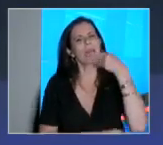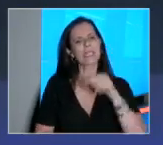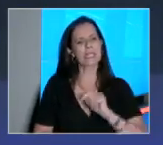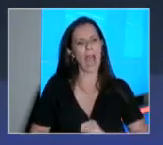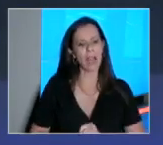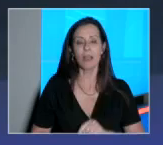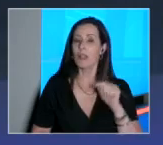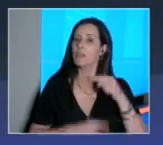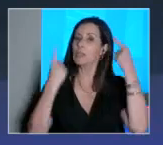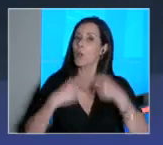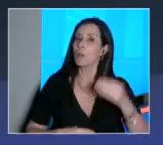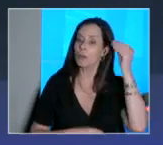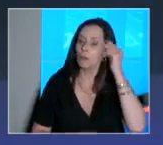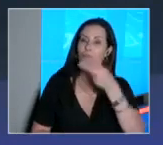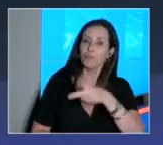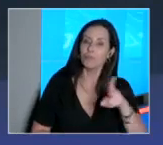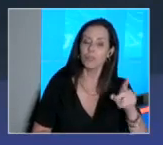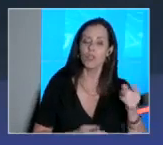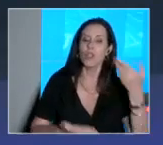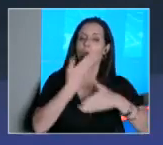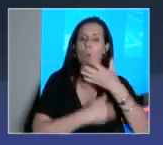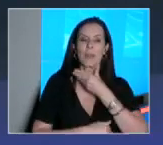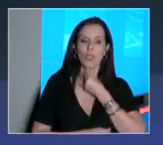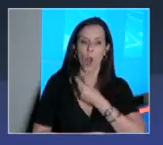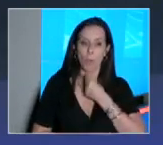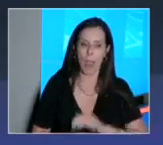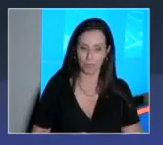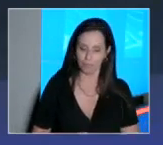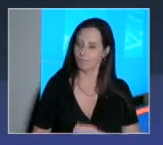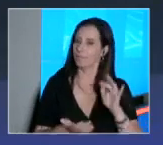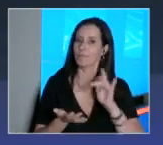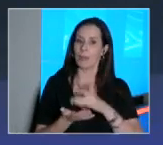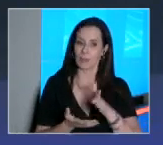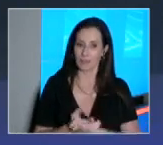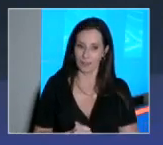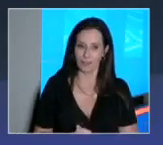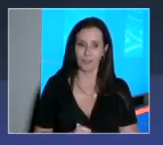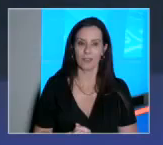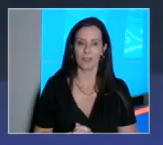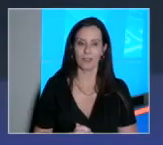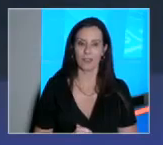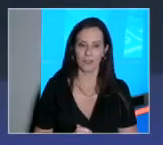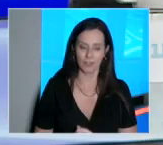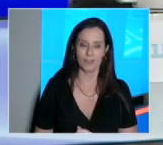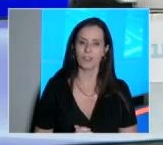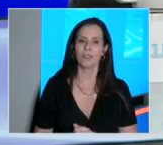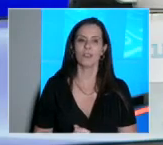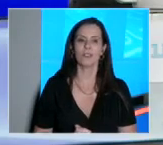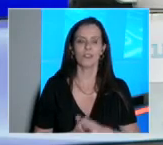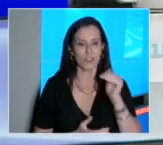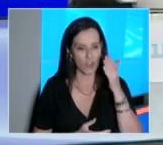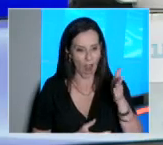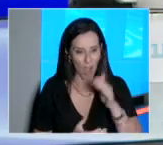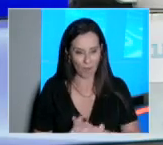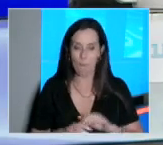ישראל, וזה יום הזיכרון לנספים בעלייה מאתיופיה. איתי באולפן, ואני אומר את זה לאט, כסאו שפראו, נכון? אני אומר